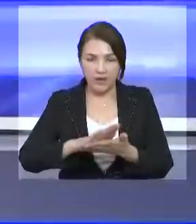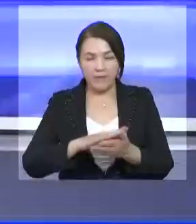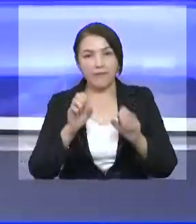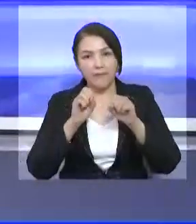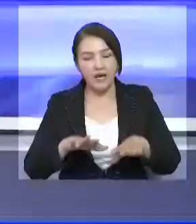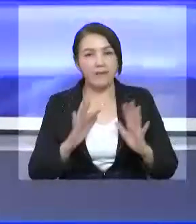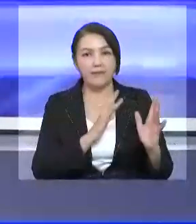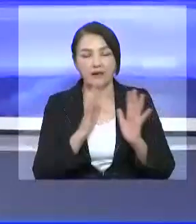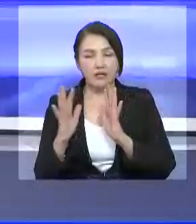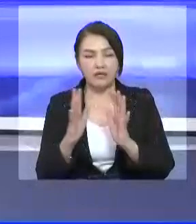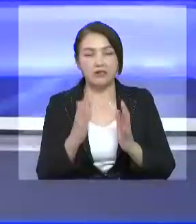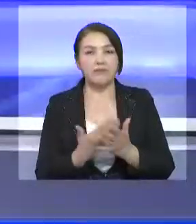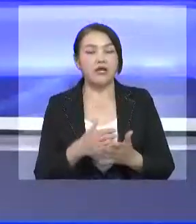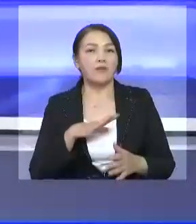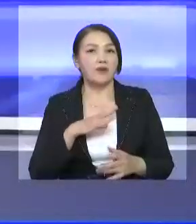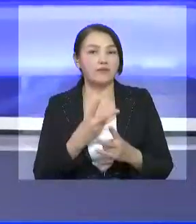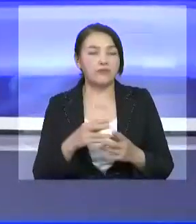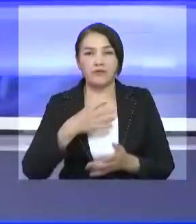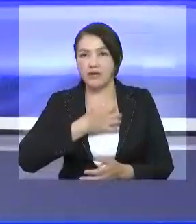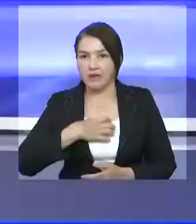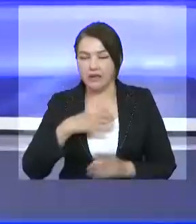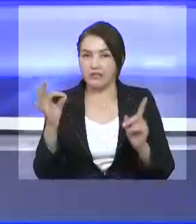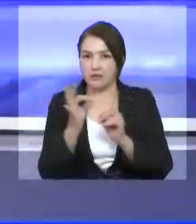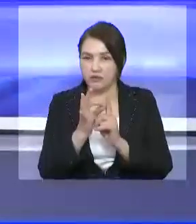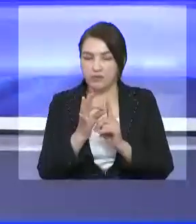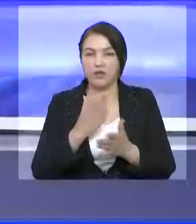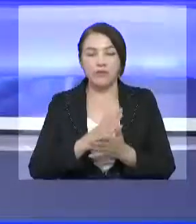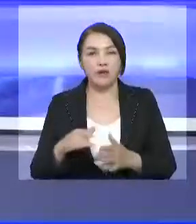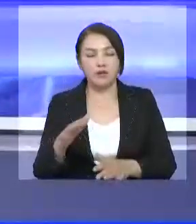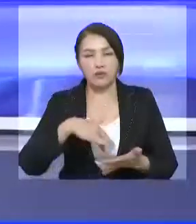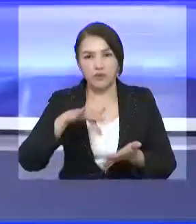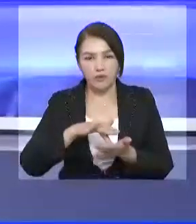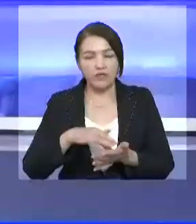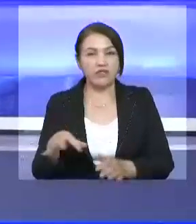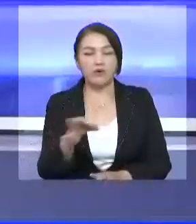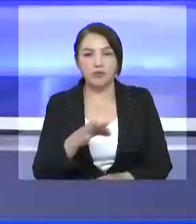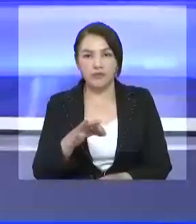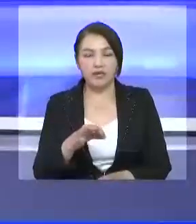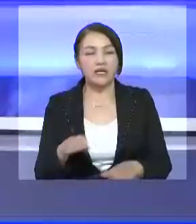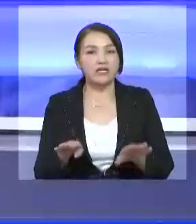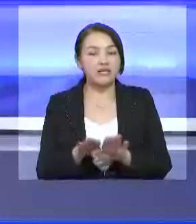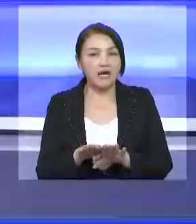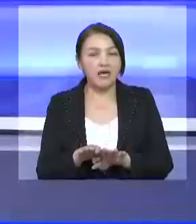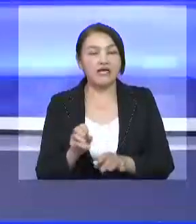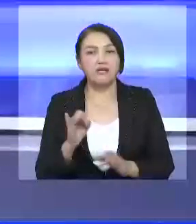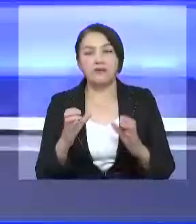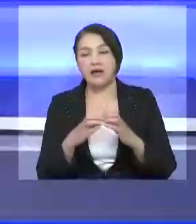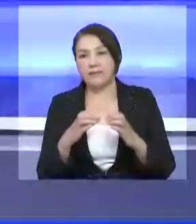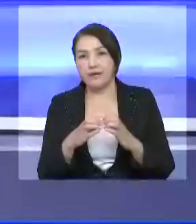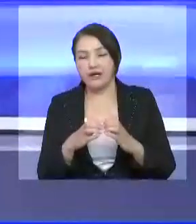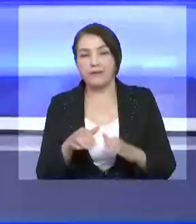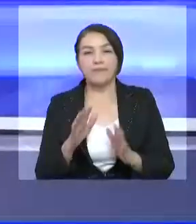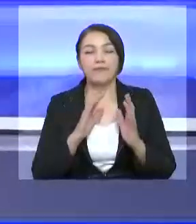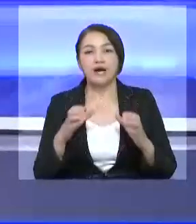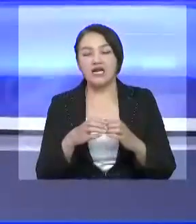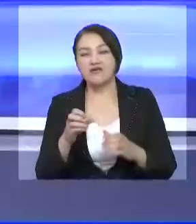мусора, парков и скверов. Преследуется важнейшая цель – благоустроить территорию города и области. Так, в рамках эко-акции представители